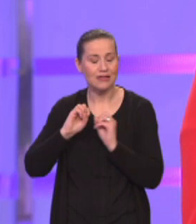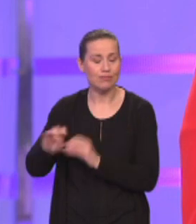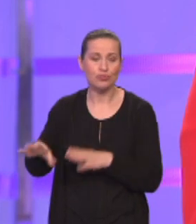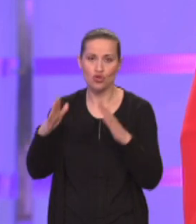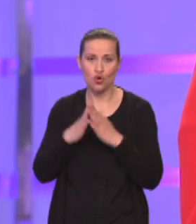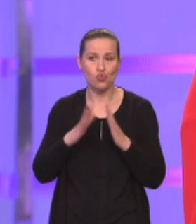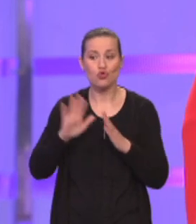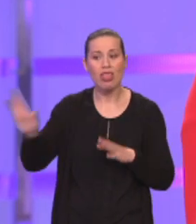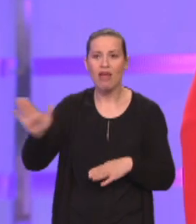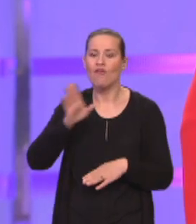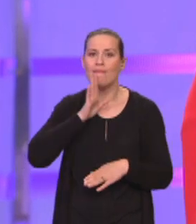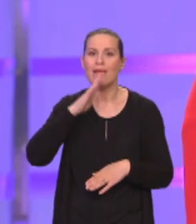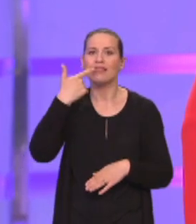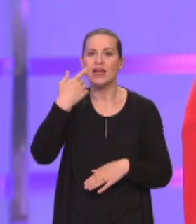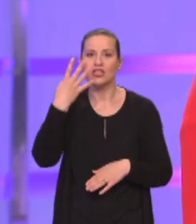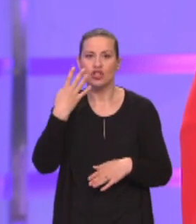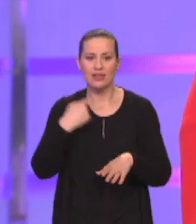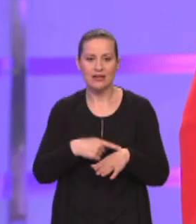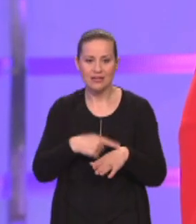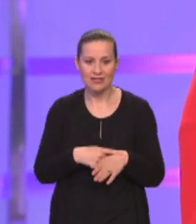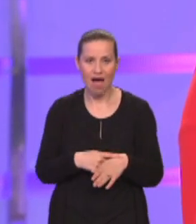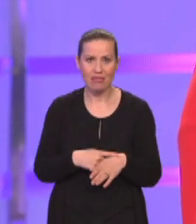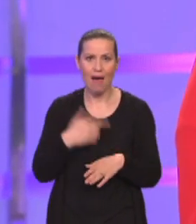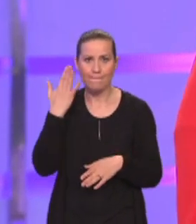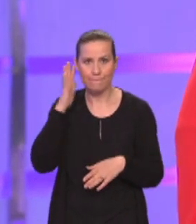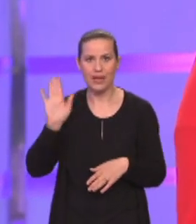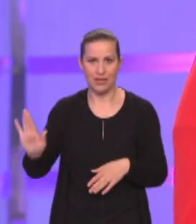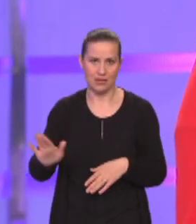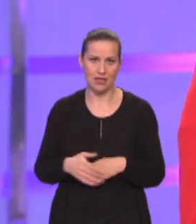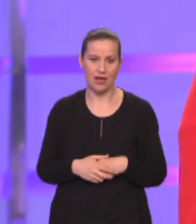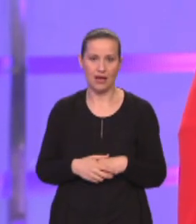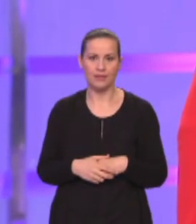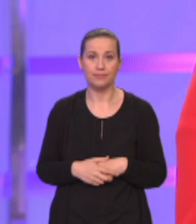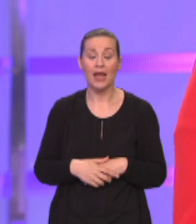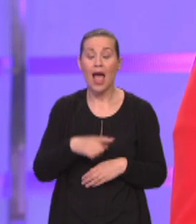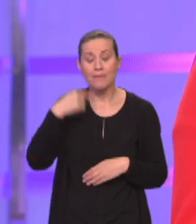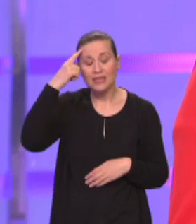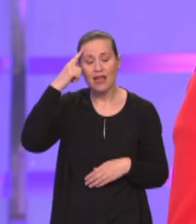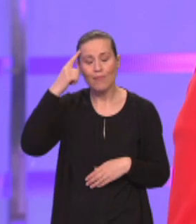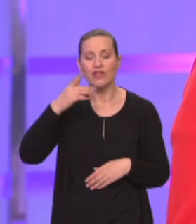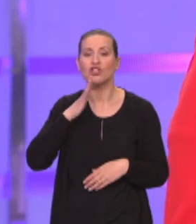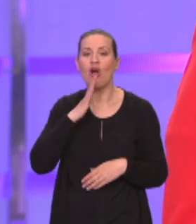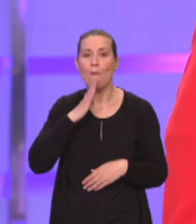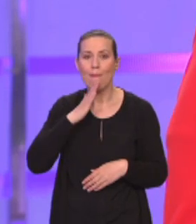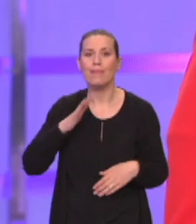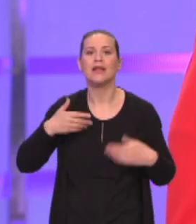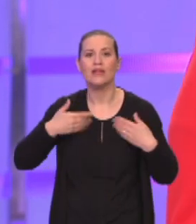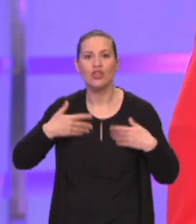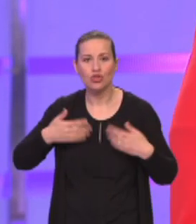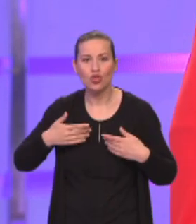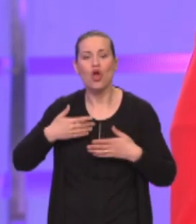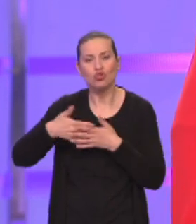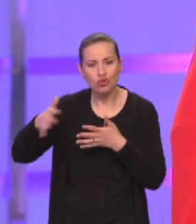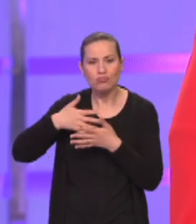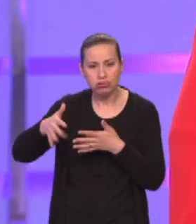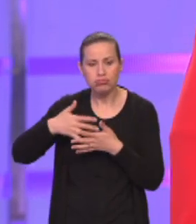24 sata, mislim, svi mi znamo da se već kao majka trošiš, ali tu je onda i ono fizičko.